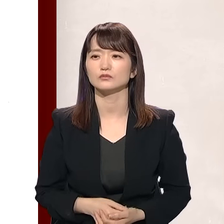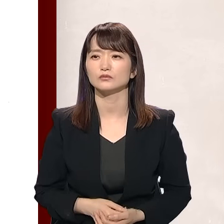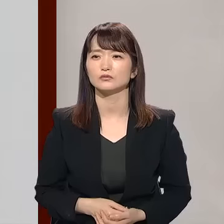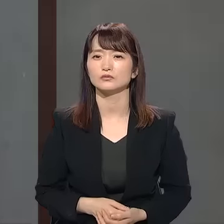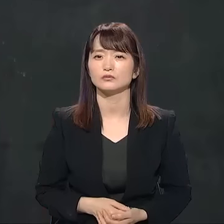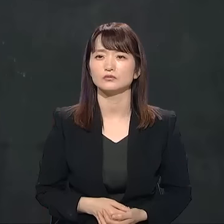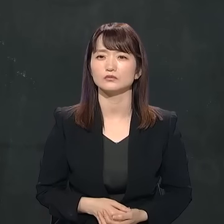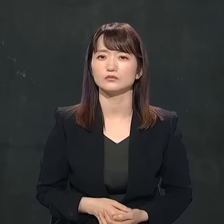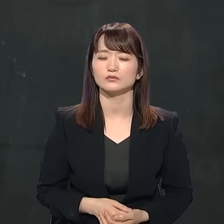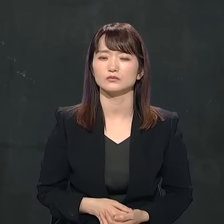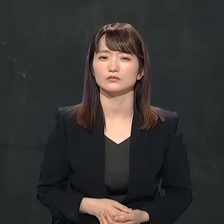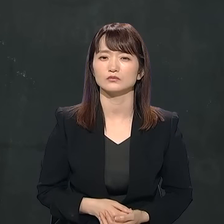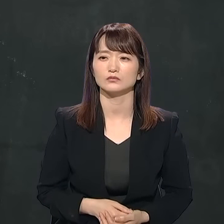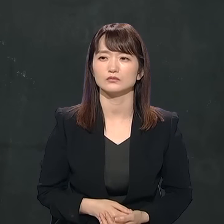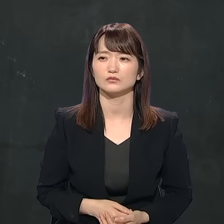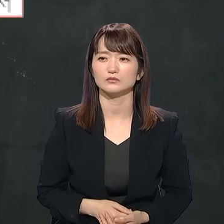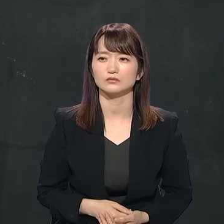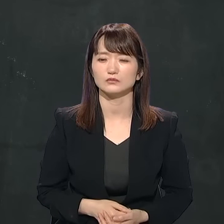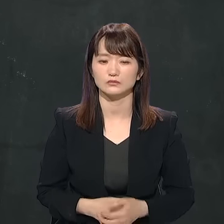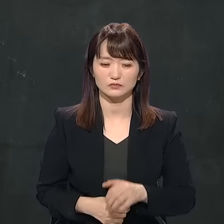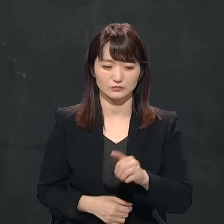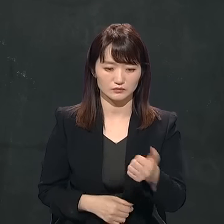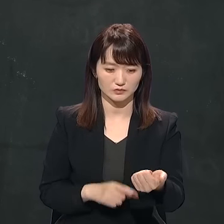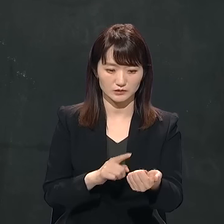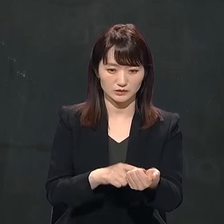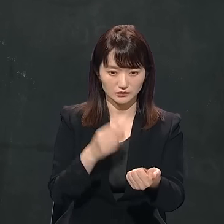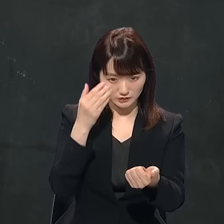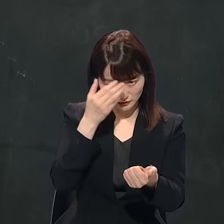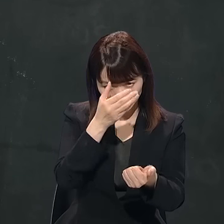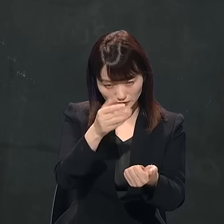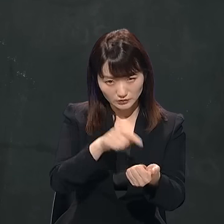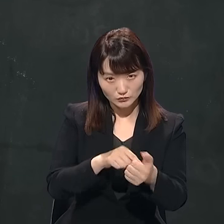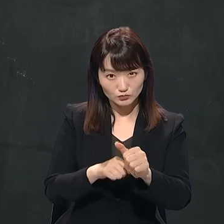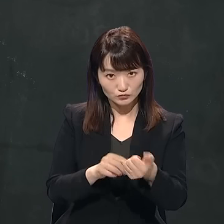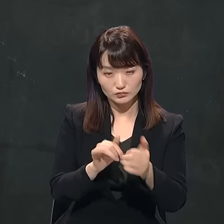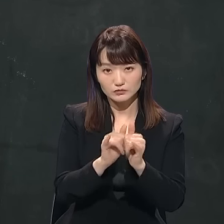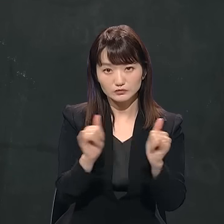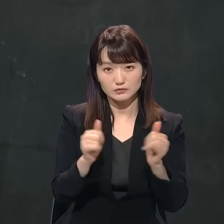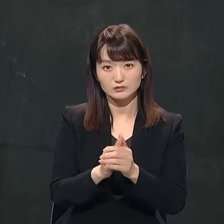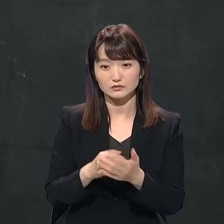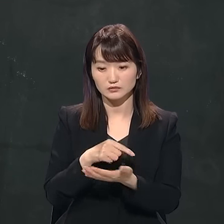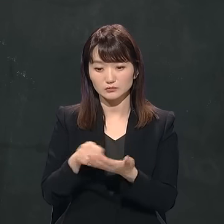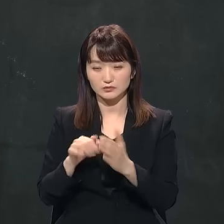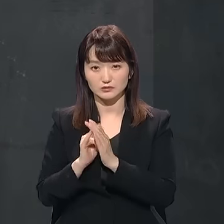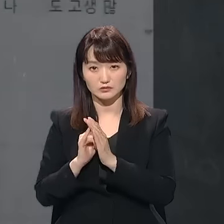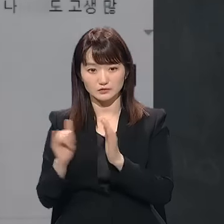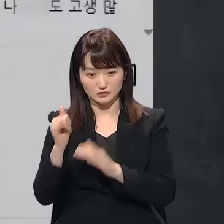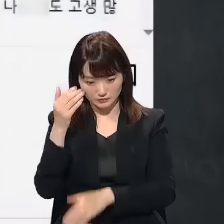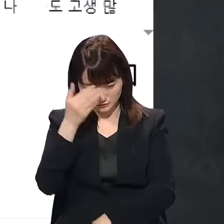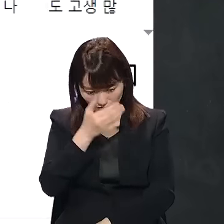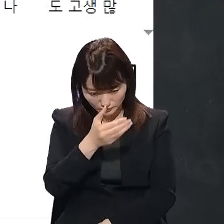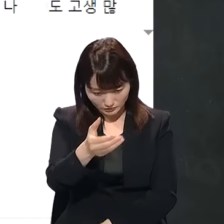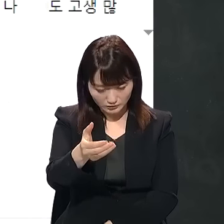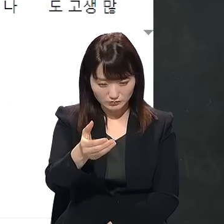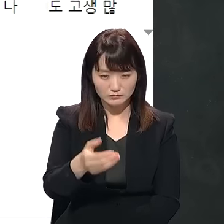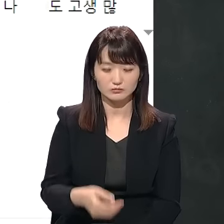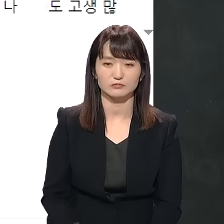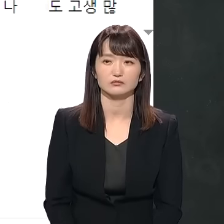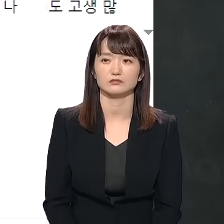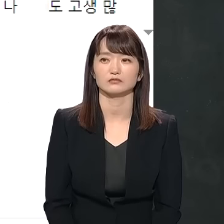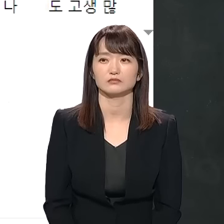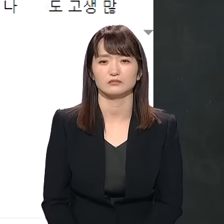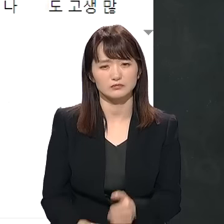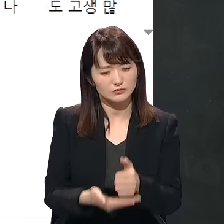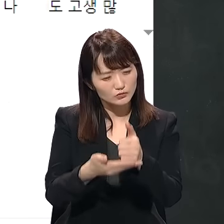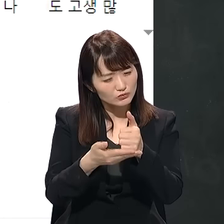있으면요 저신다 기증받은 고인이 됐고 아니면 가족들이 이렇게 기증한 걸 텐데이 존중을